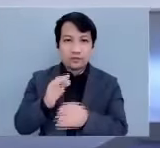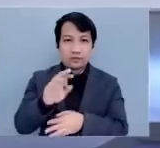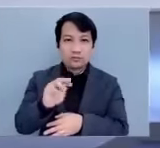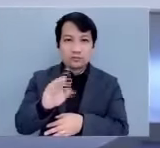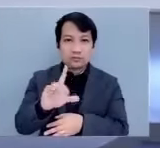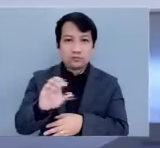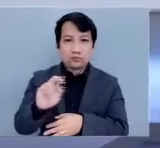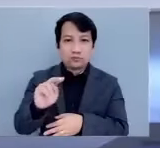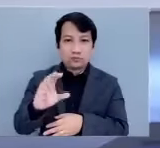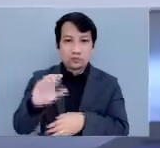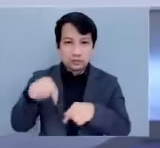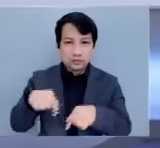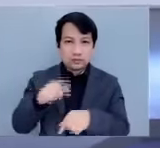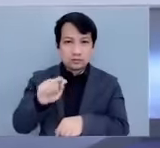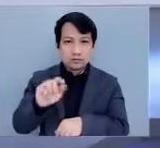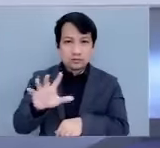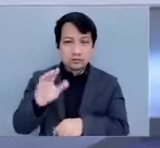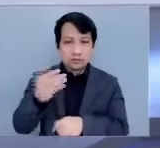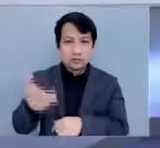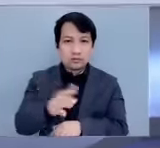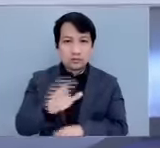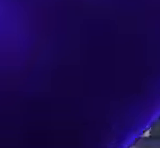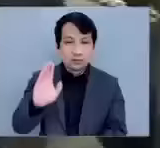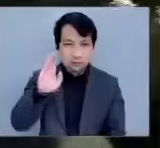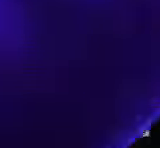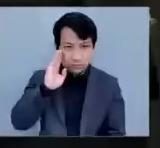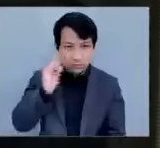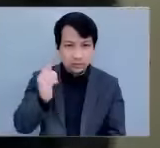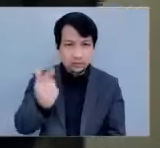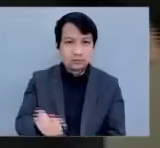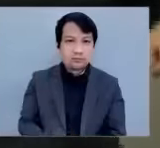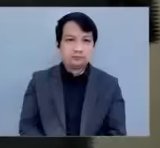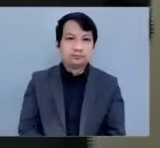Nasa frontline ng balitang yan si Bon Belinario.